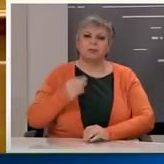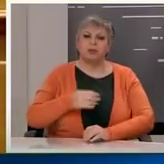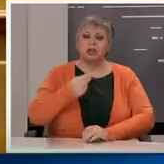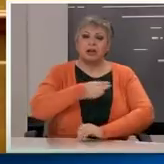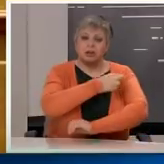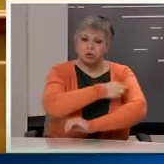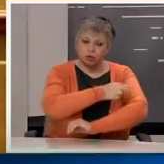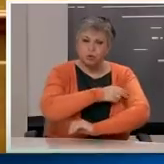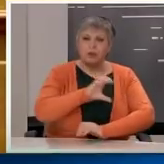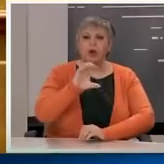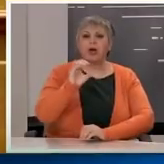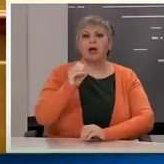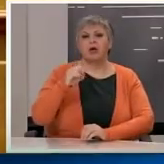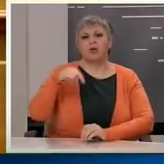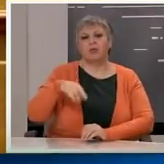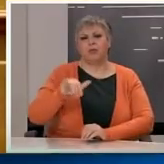ΕΟΠΗ.